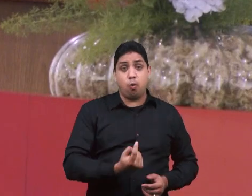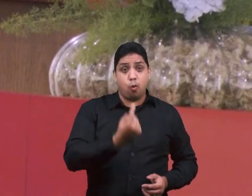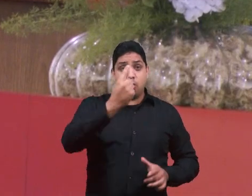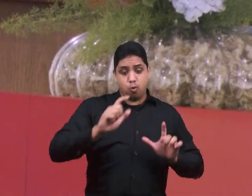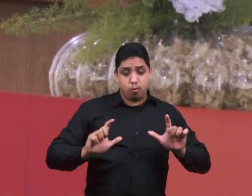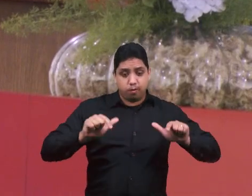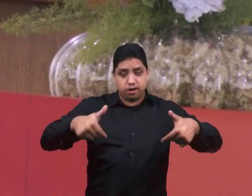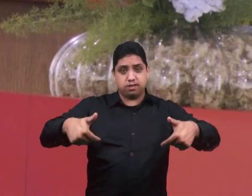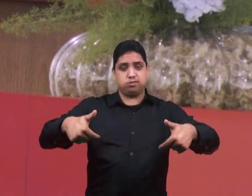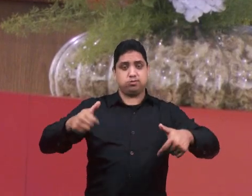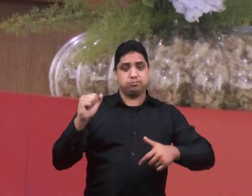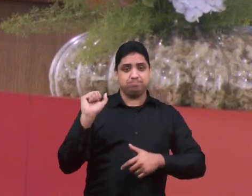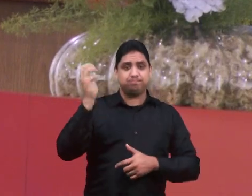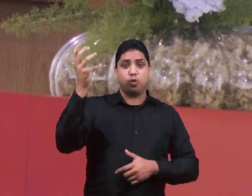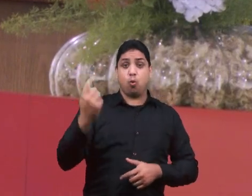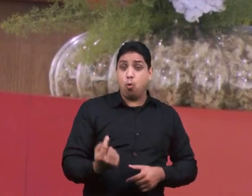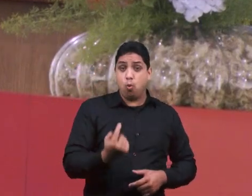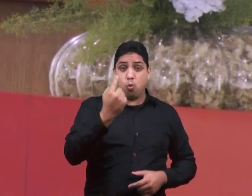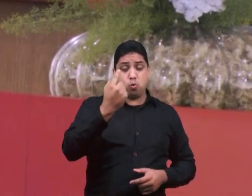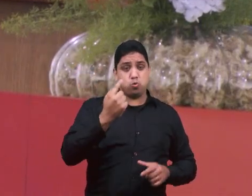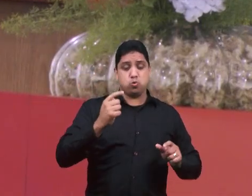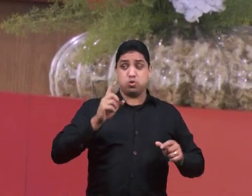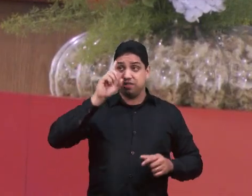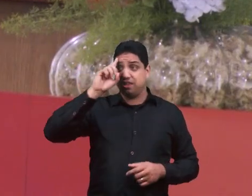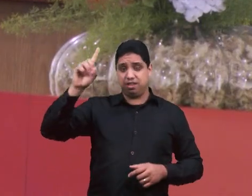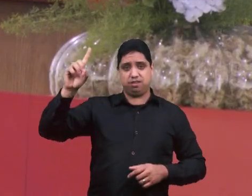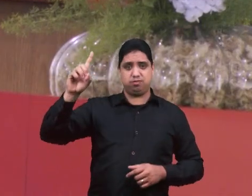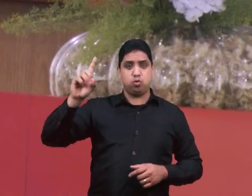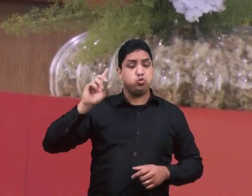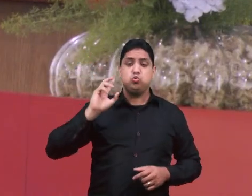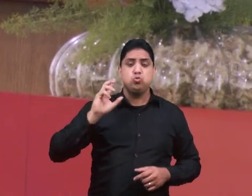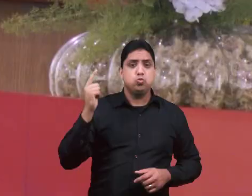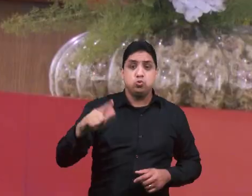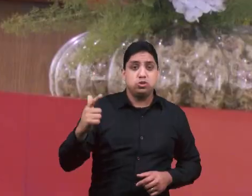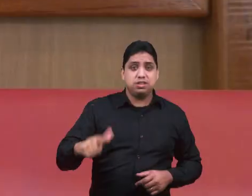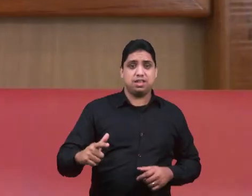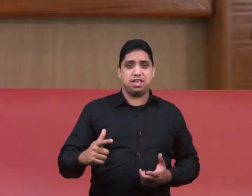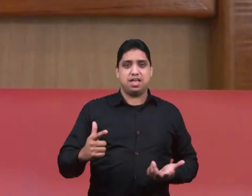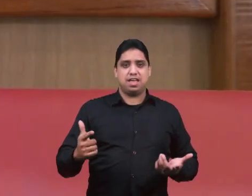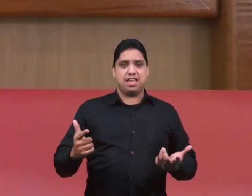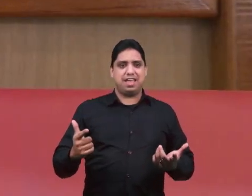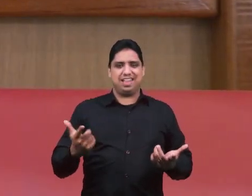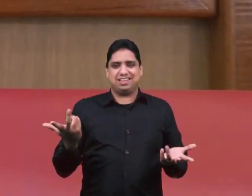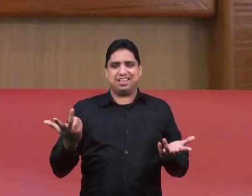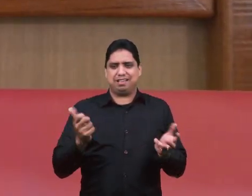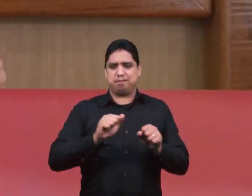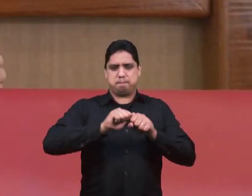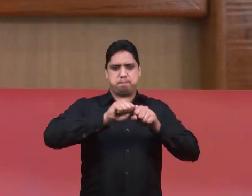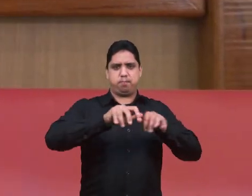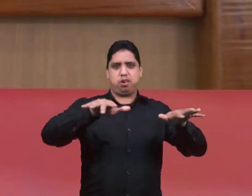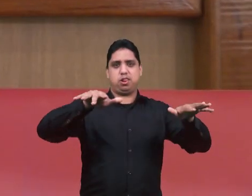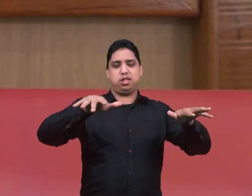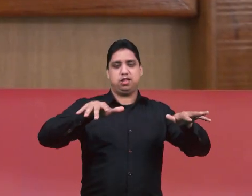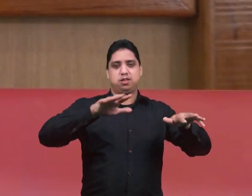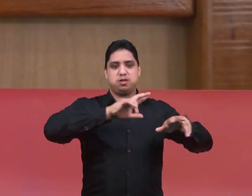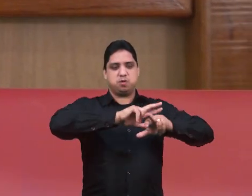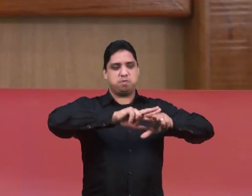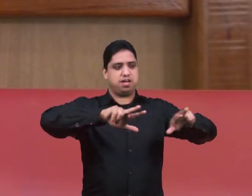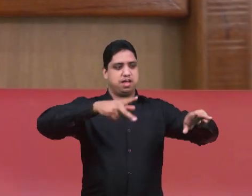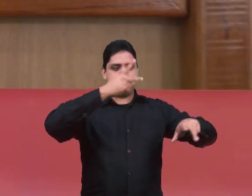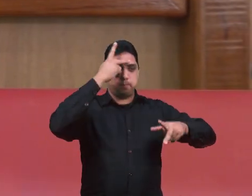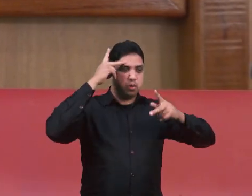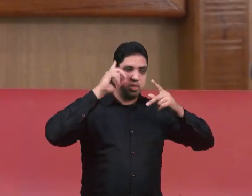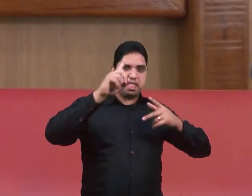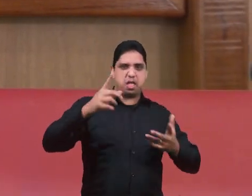les signes, que c'est le Saint-Esprit, le seul Dieu. Donc, il n'a pas cette multiplication, un mot,